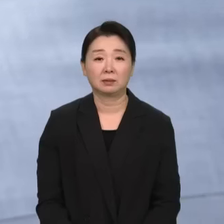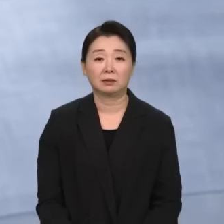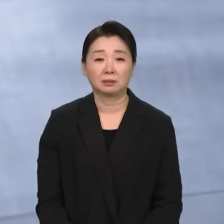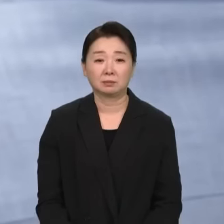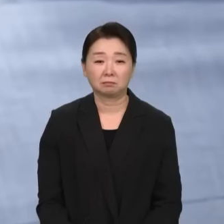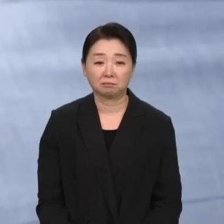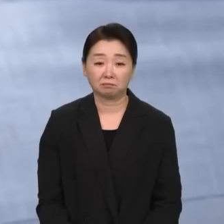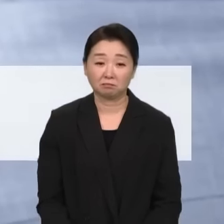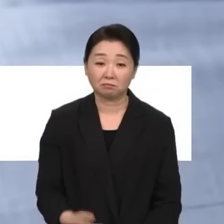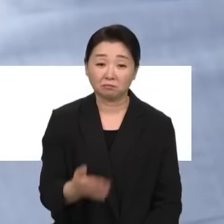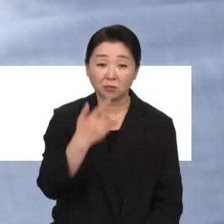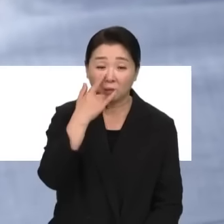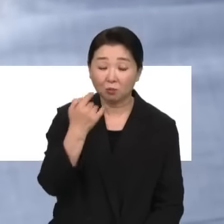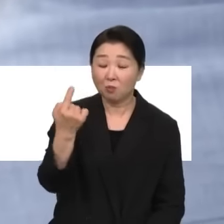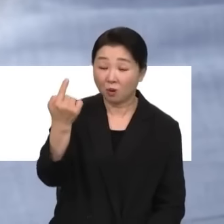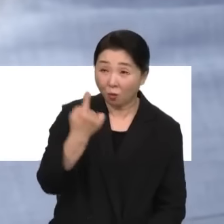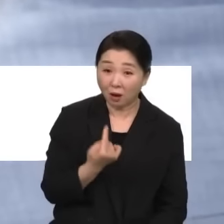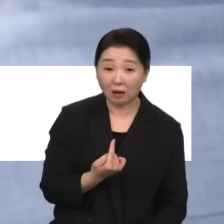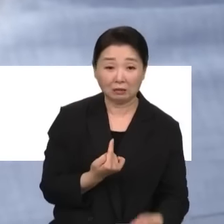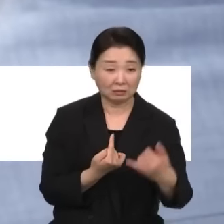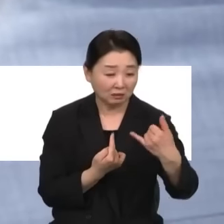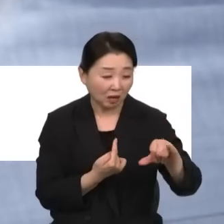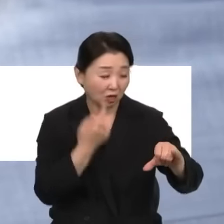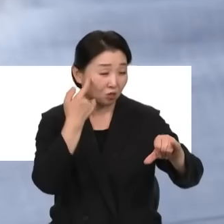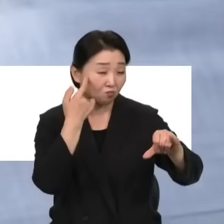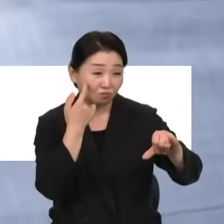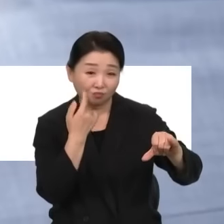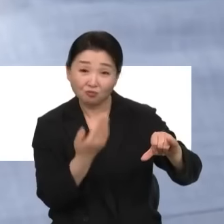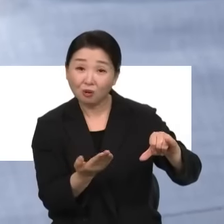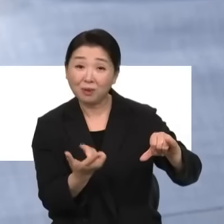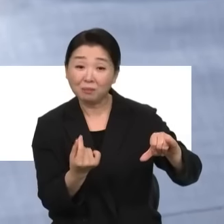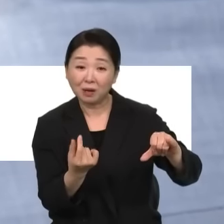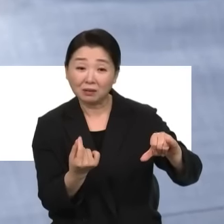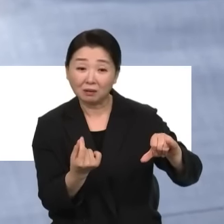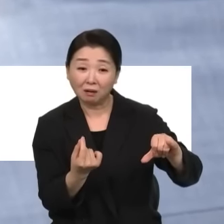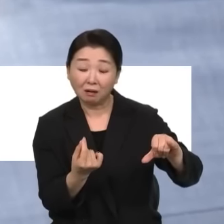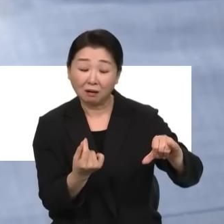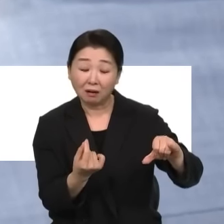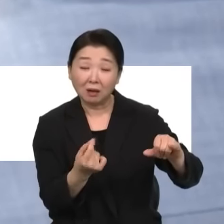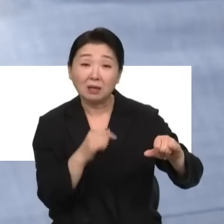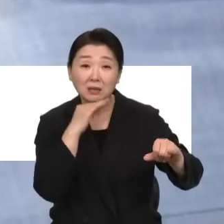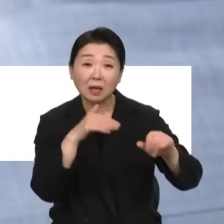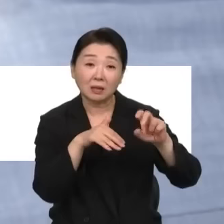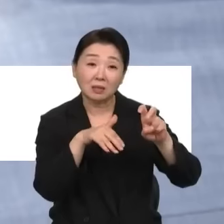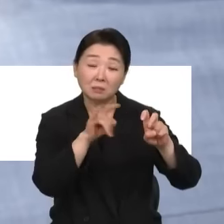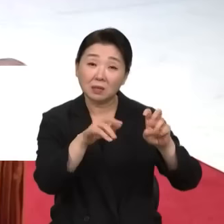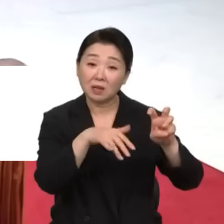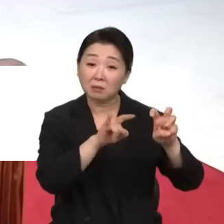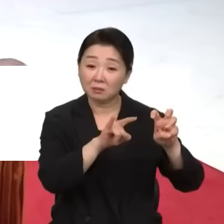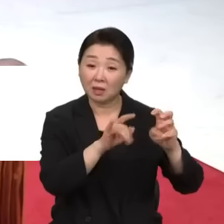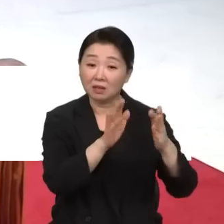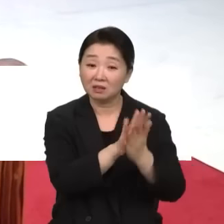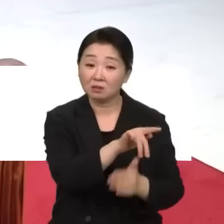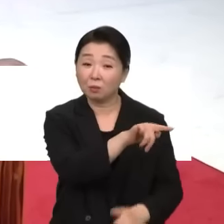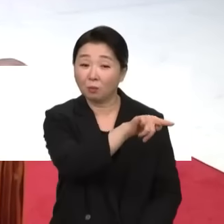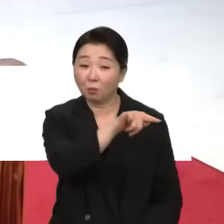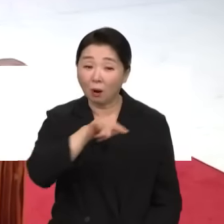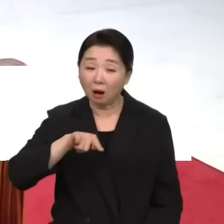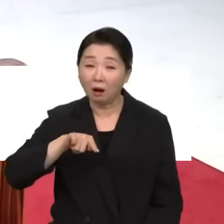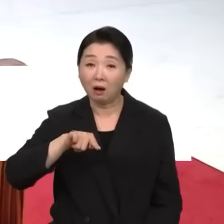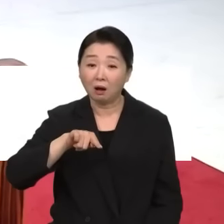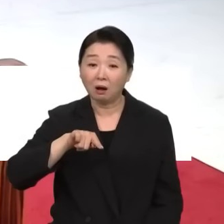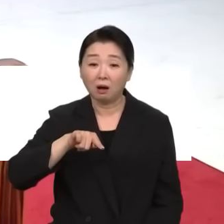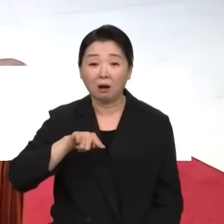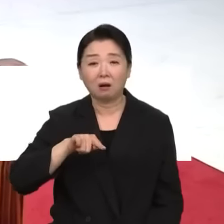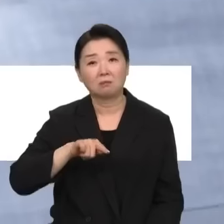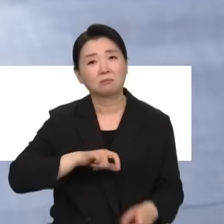뭐 부모가 와서 자식을 물어보는 거는 있어도 당사자인 20대라든지 30대라든지 젊은 친구들이 오는